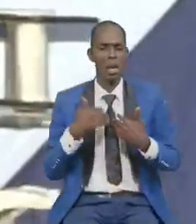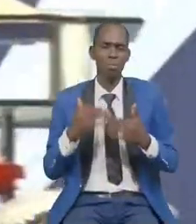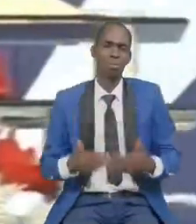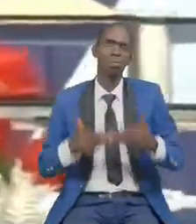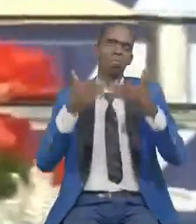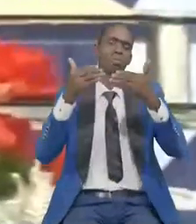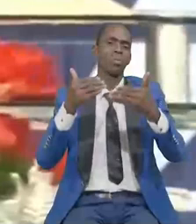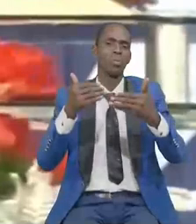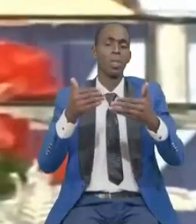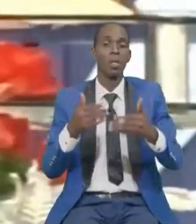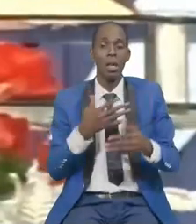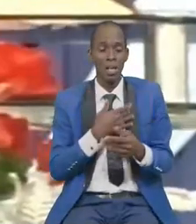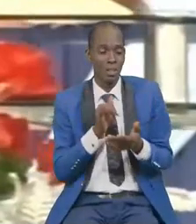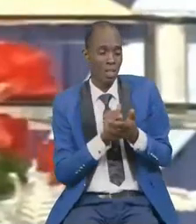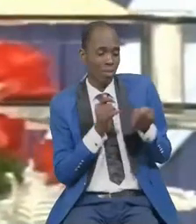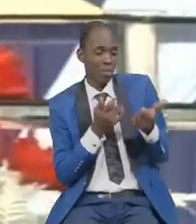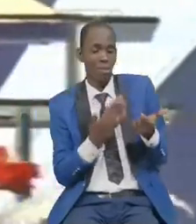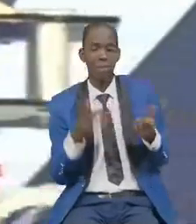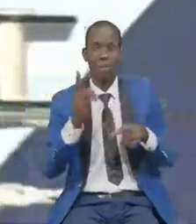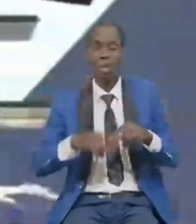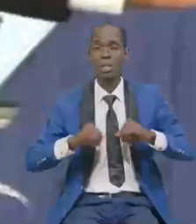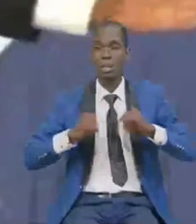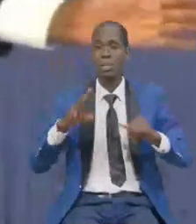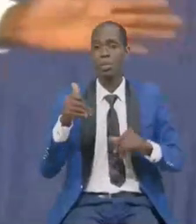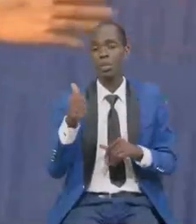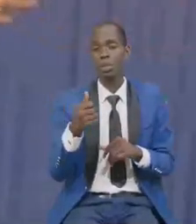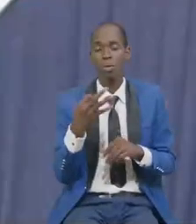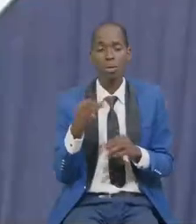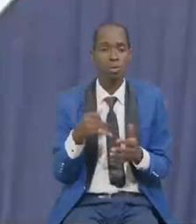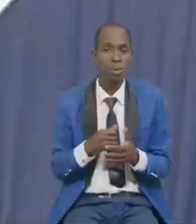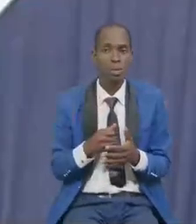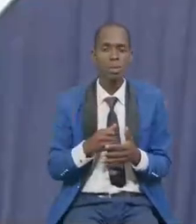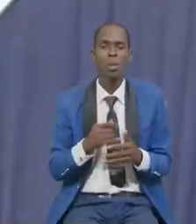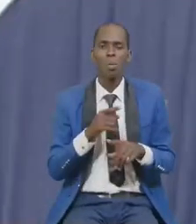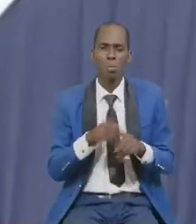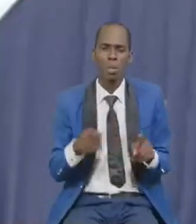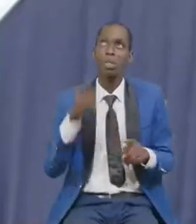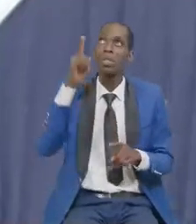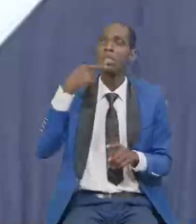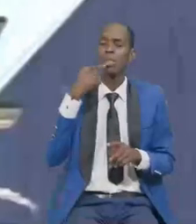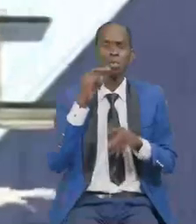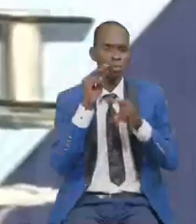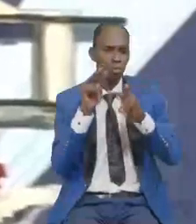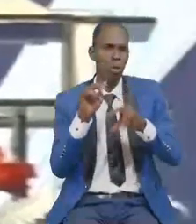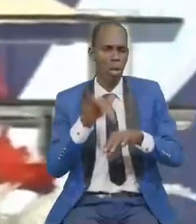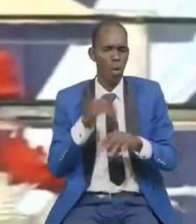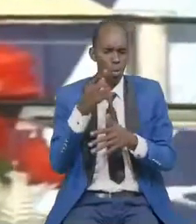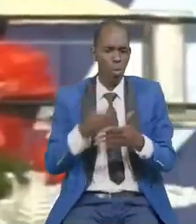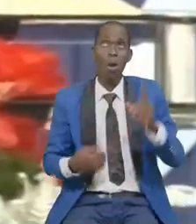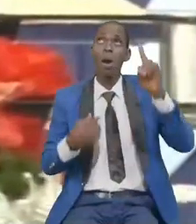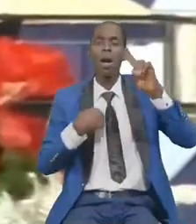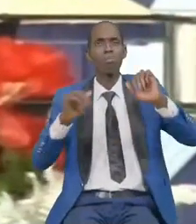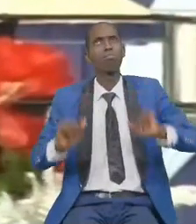n'arrives pas à t'en priver. Et aider. Mais regarde ce que j'ai abandonné à cause de toi. Si j'ai abandonné tout ça pour